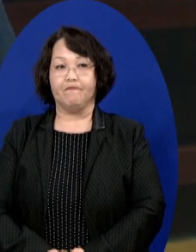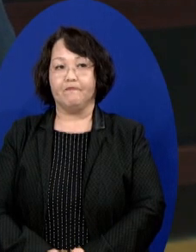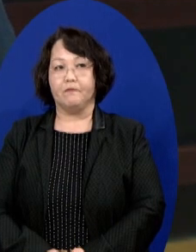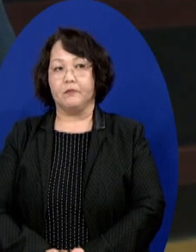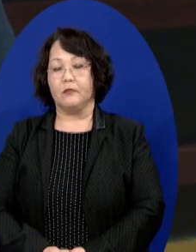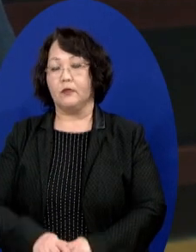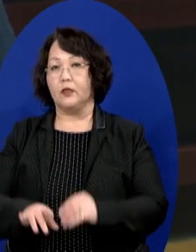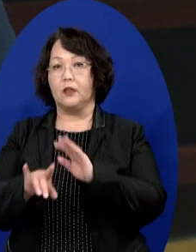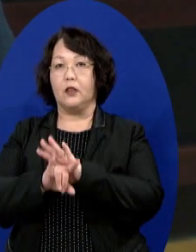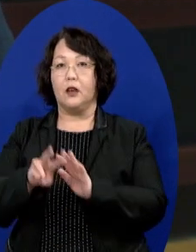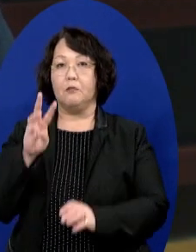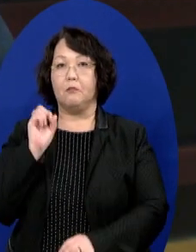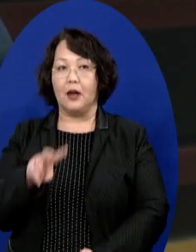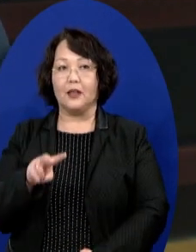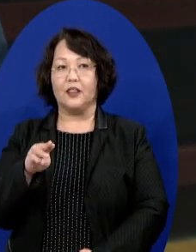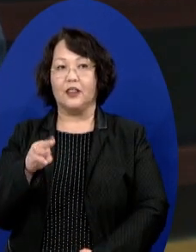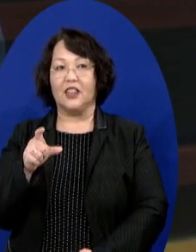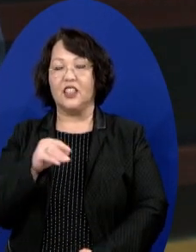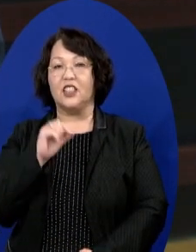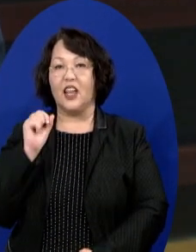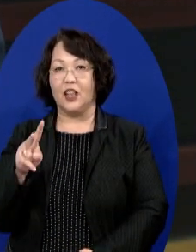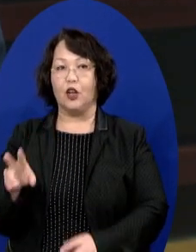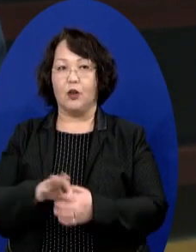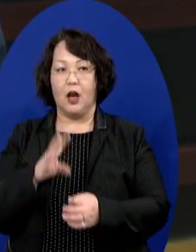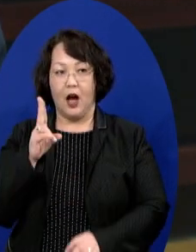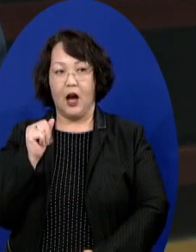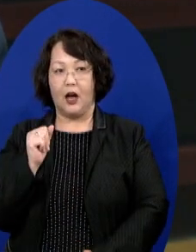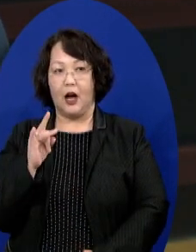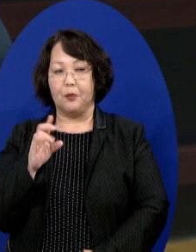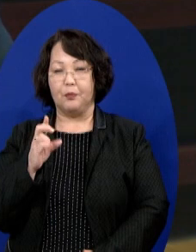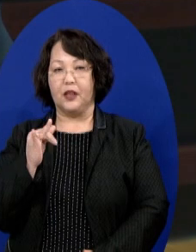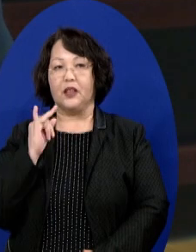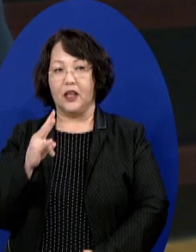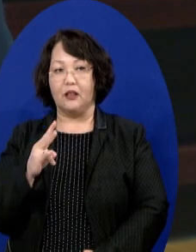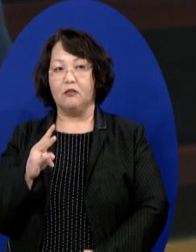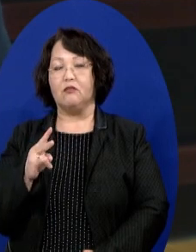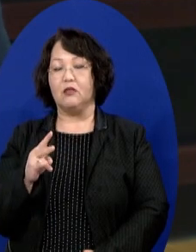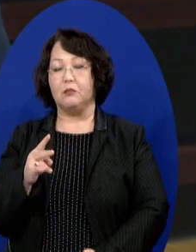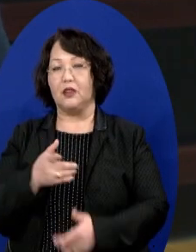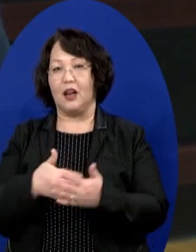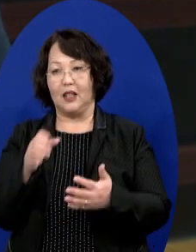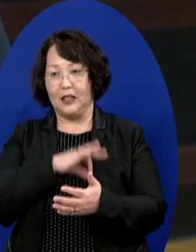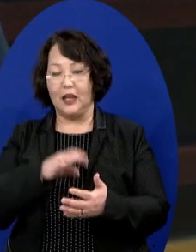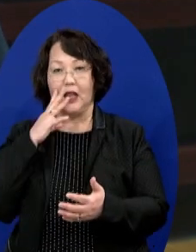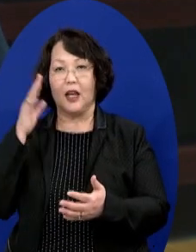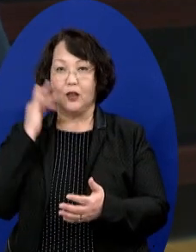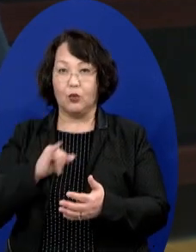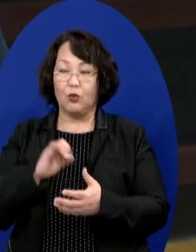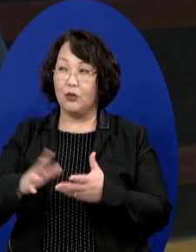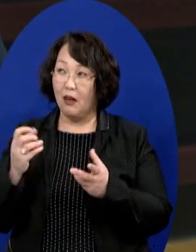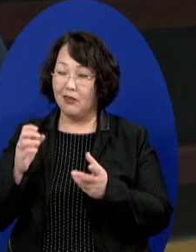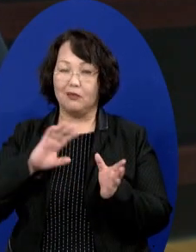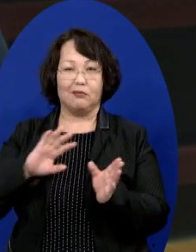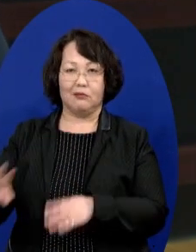Малын одоо тижэл улс орох замын өвчнө үеийн карбитин бэлтэмлэл хэрэгэлсэнээр гадаадаас орж ирж байгаа бэлтэмлийн бараг одоо ер